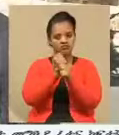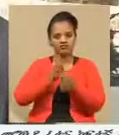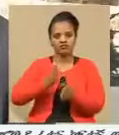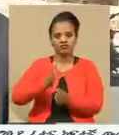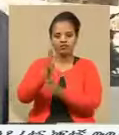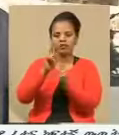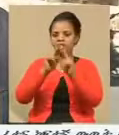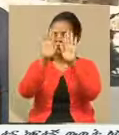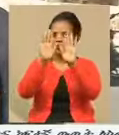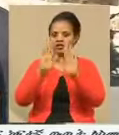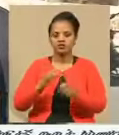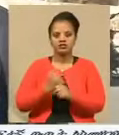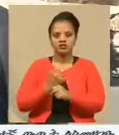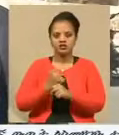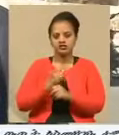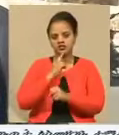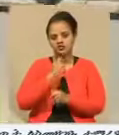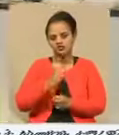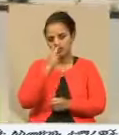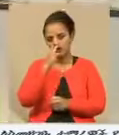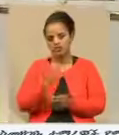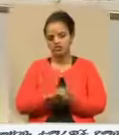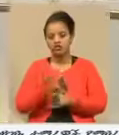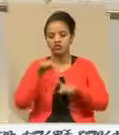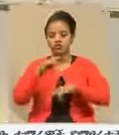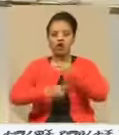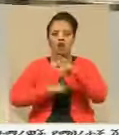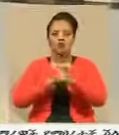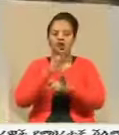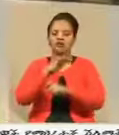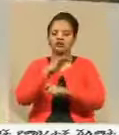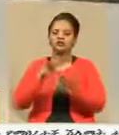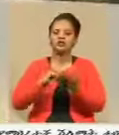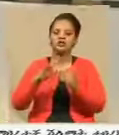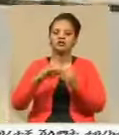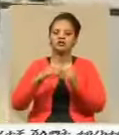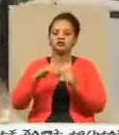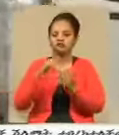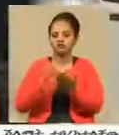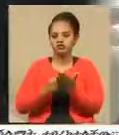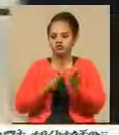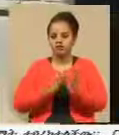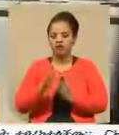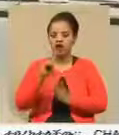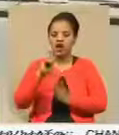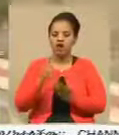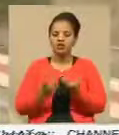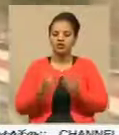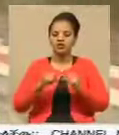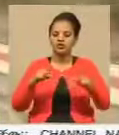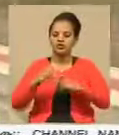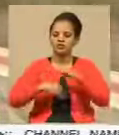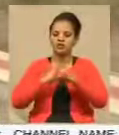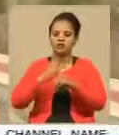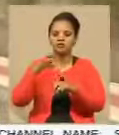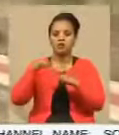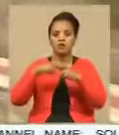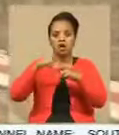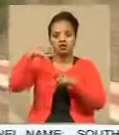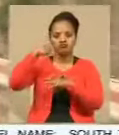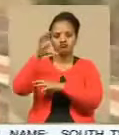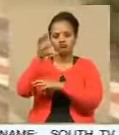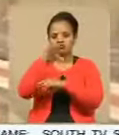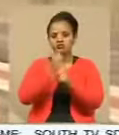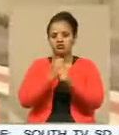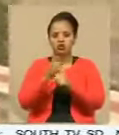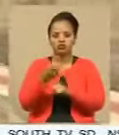በጣም የሚያስደንቁ ስራዎች እንደተሰሩ ነው ያየነው። በዘንድሮ ዓመት ከ100 ሚሊዮን ብር ተመድቦ ከ20 ኪሎ ሜትር በላይ ዘመናዊ የመብራት ዝርጋታ